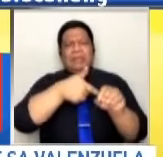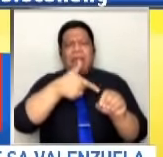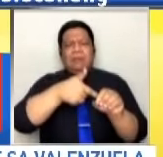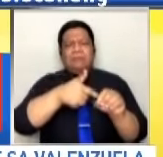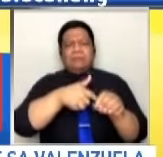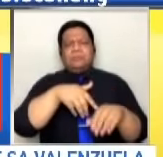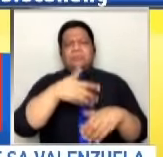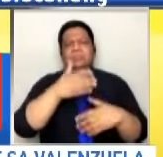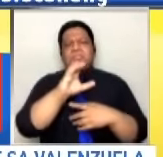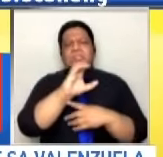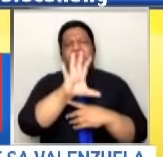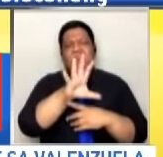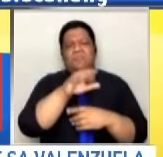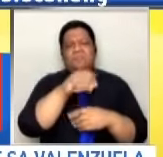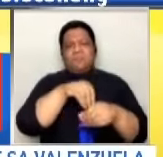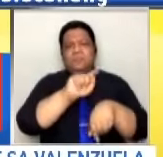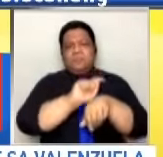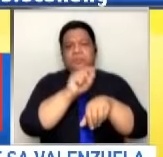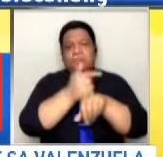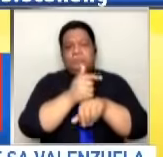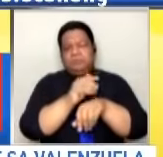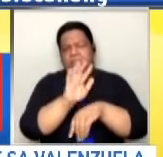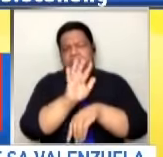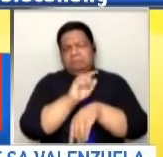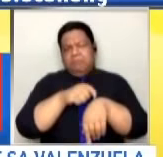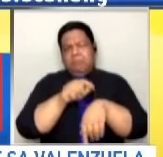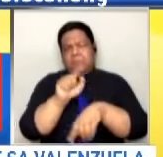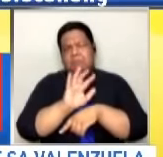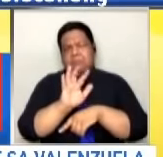sa Taguig bandang alas 11 ng umaga.